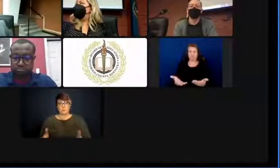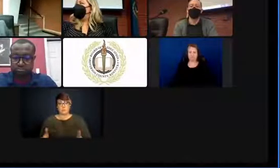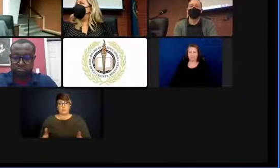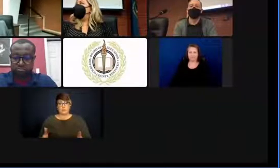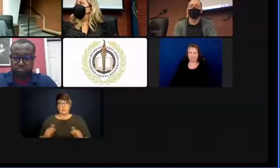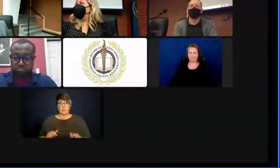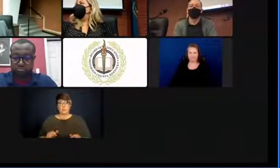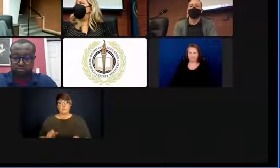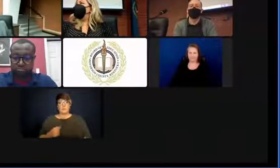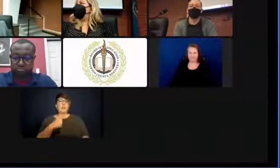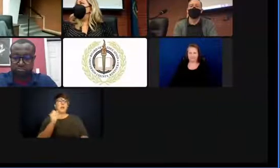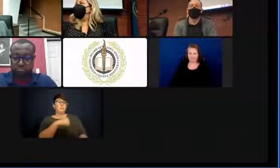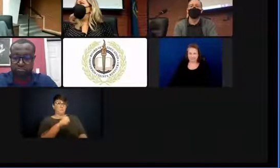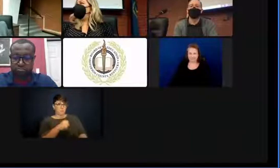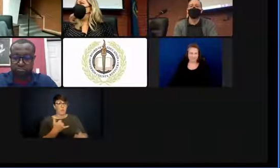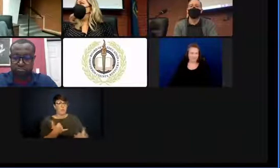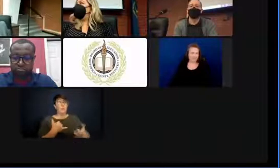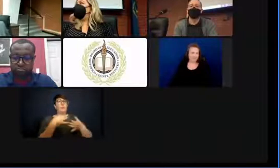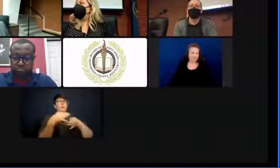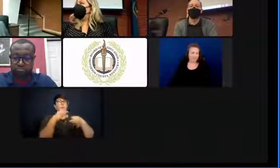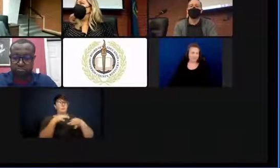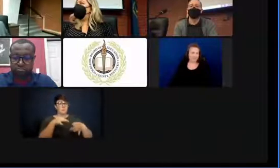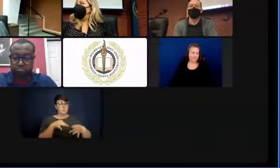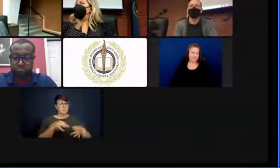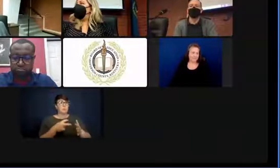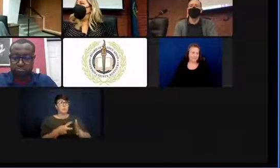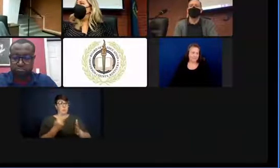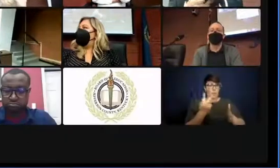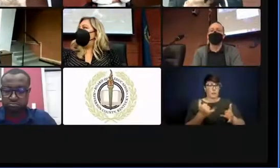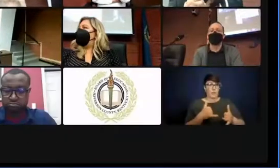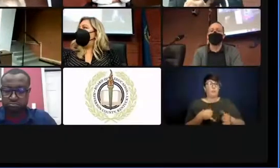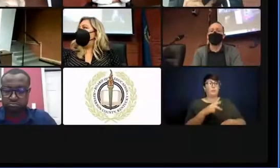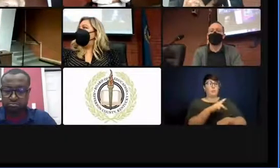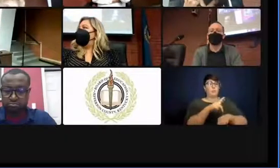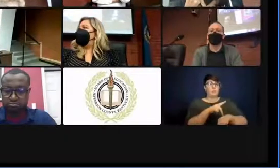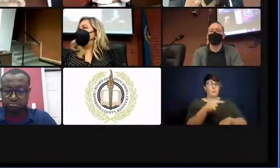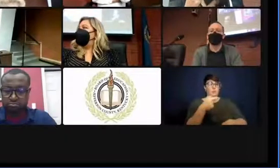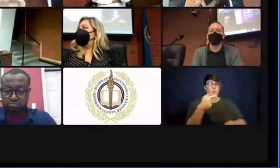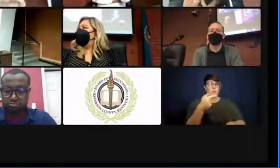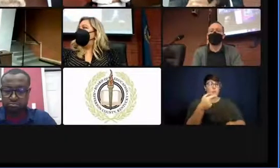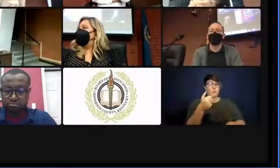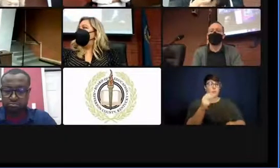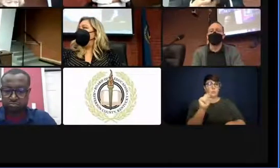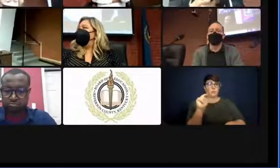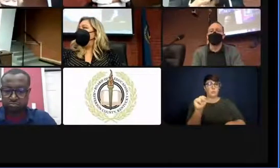Je, unaweza kutoa maelezo zaidi? Ndio.